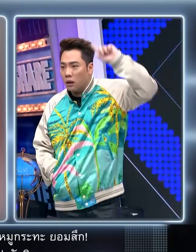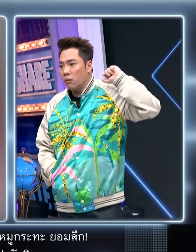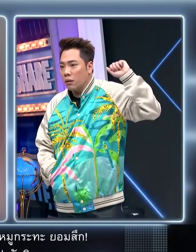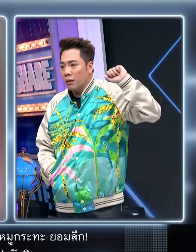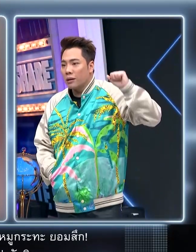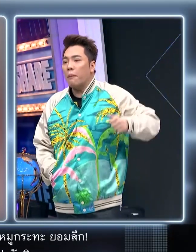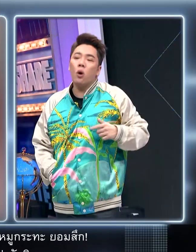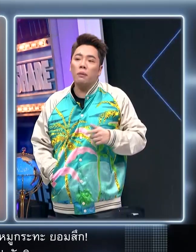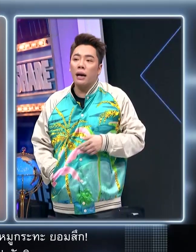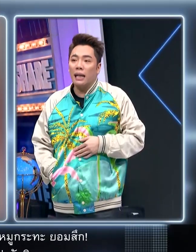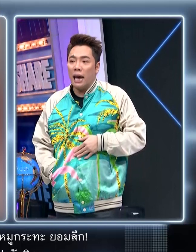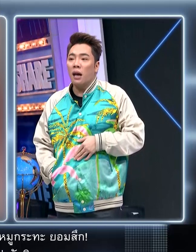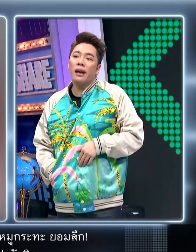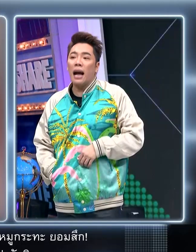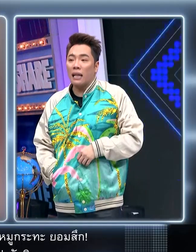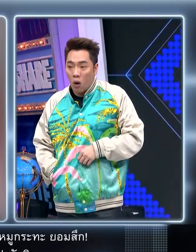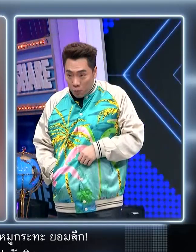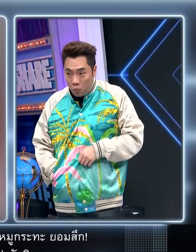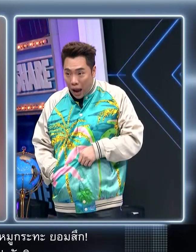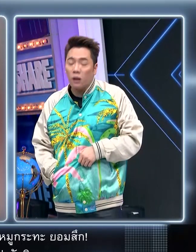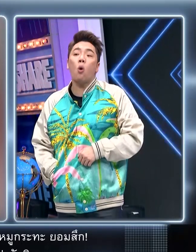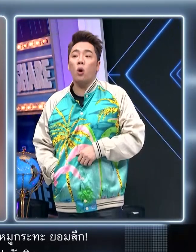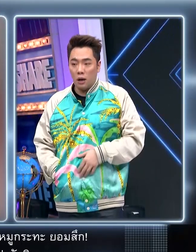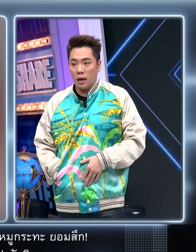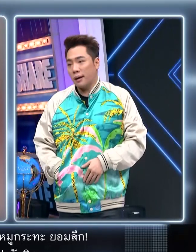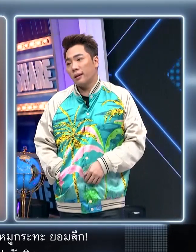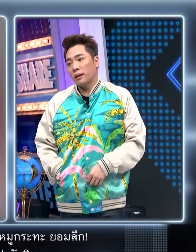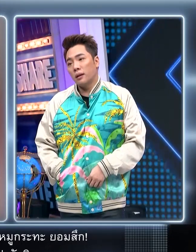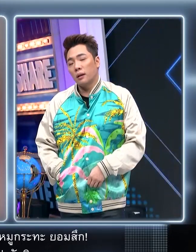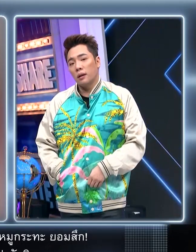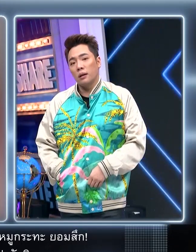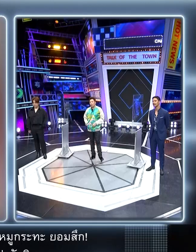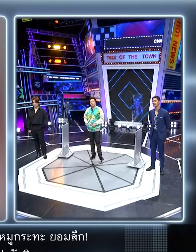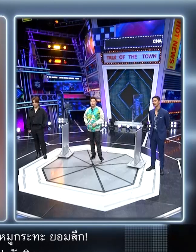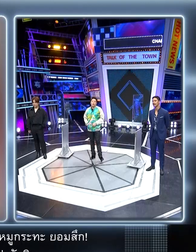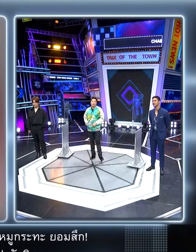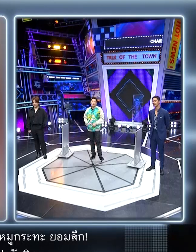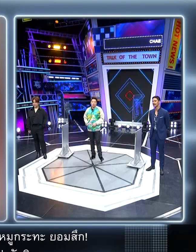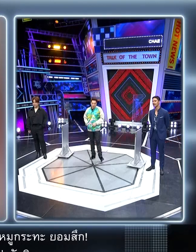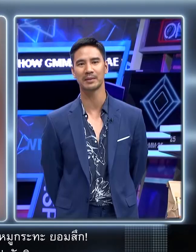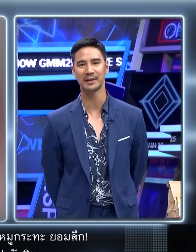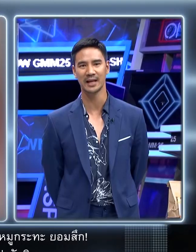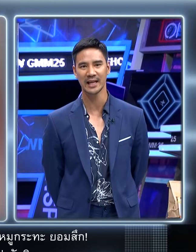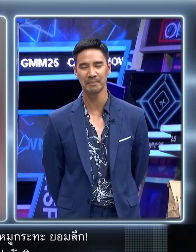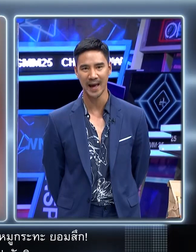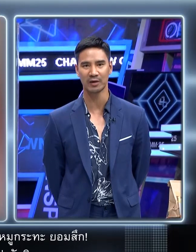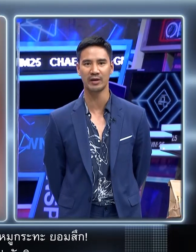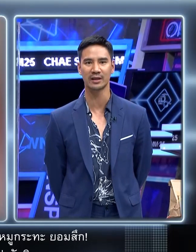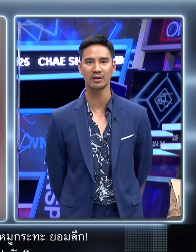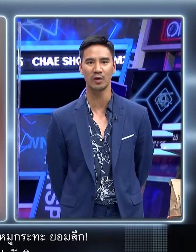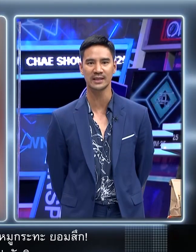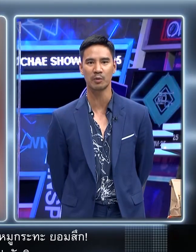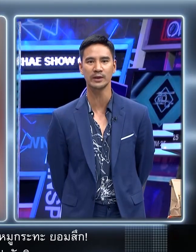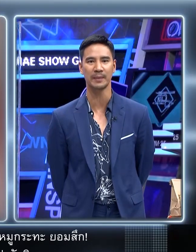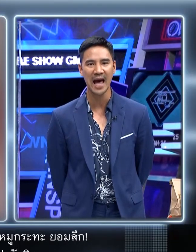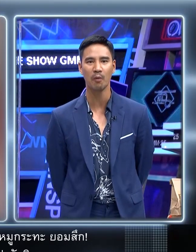ะอีกหนึ่งตำรวจดำเนินคดีกันทั้ง8คนแล้วฮะ ครับผมโดยวันนี้นะครับศาลแขวงเชียงใหม่นะครับมีคำตัดสินให้ทั้ง8คนเนี่ยต้